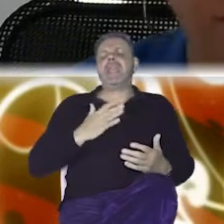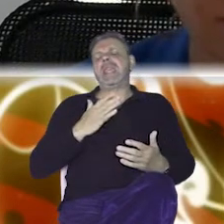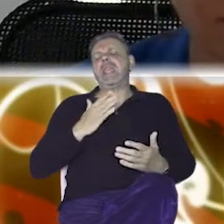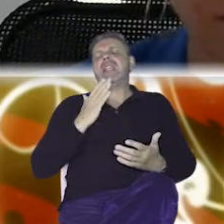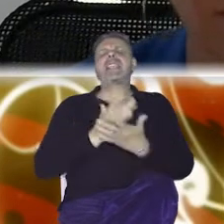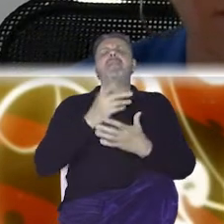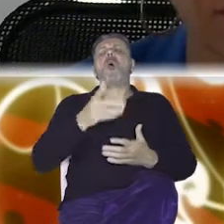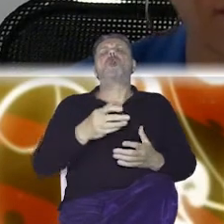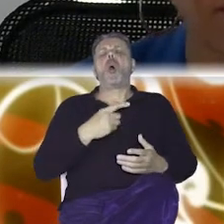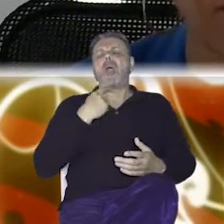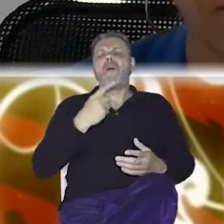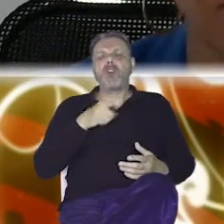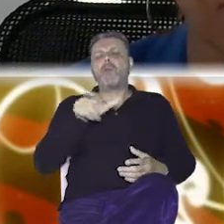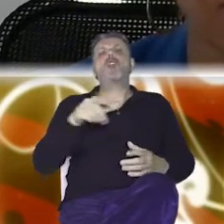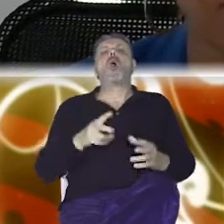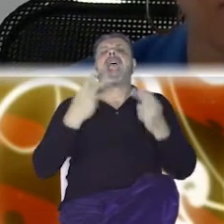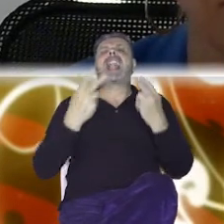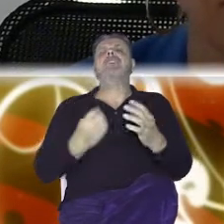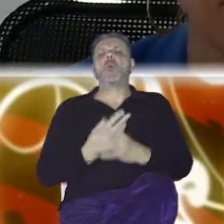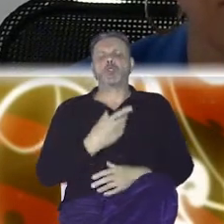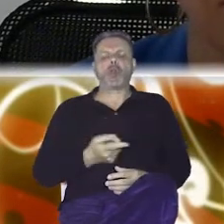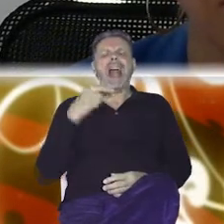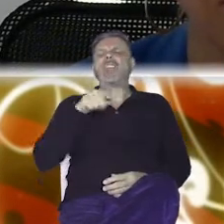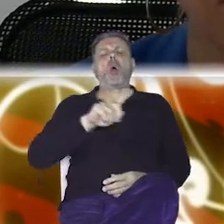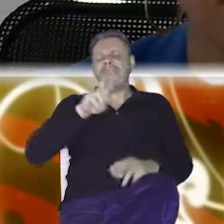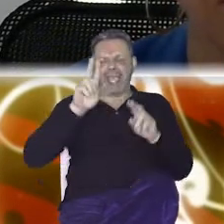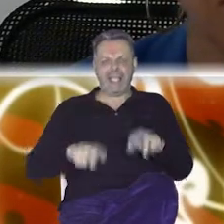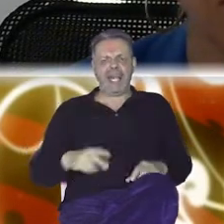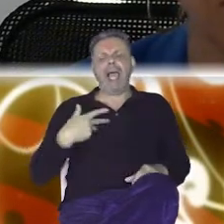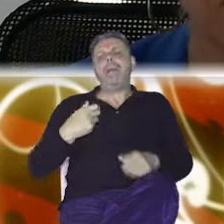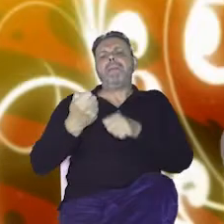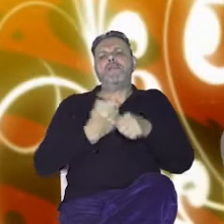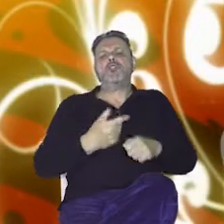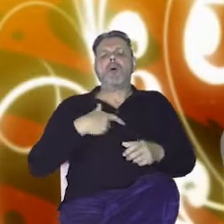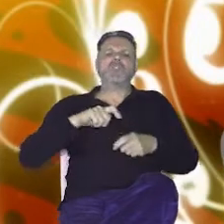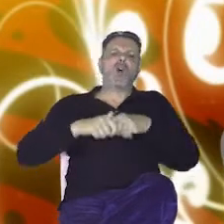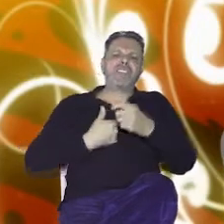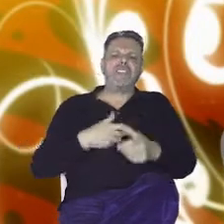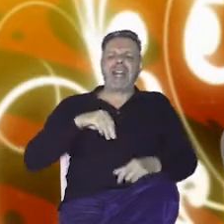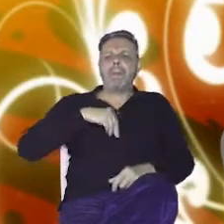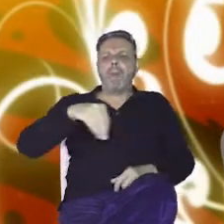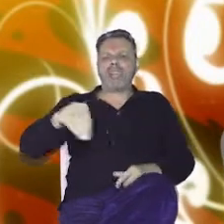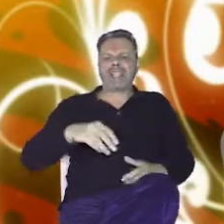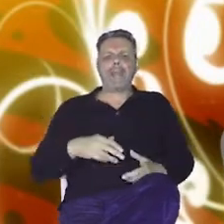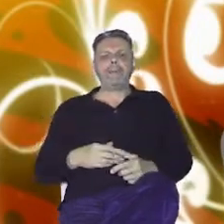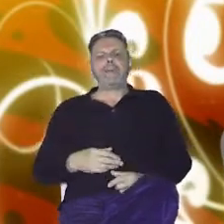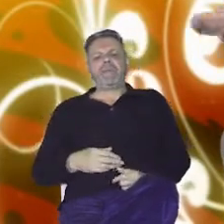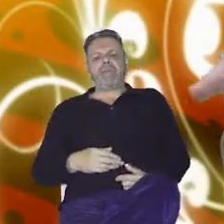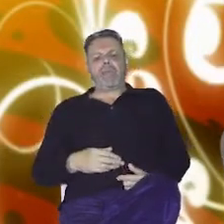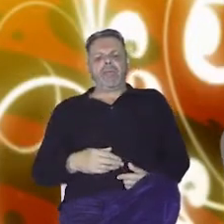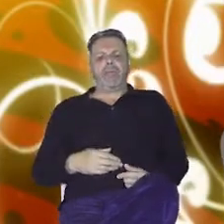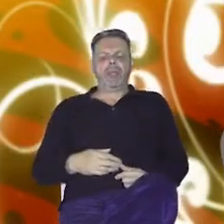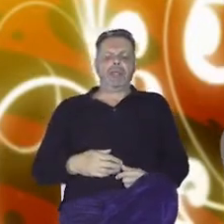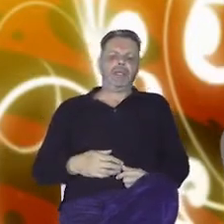uzrok svega. To nije istina, to nije tako. Mi vučemo neke svoje stvari, neke svoje poteze, neke svoje minuse